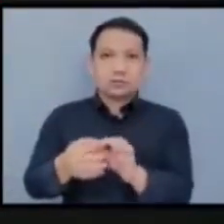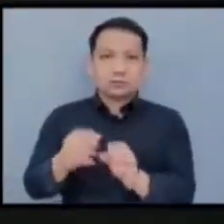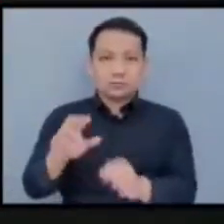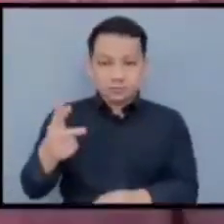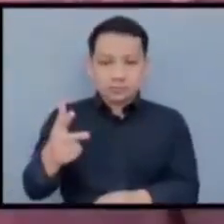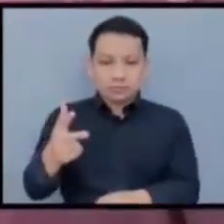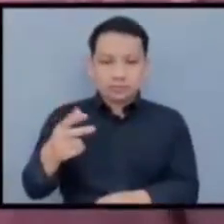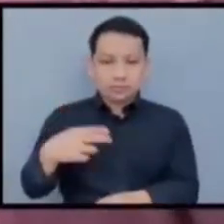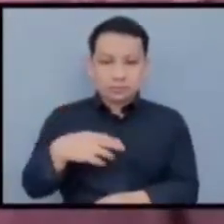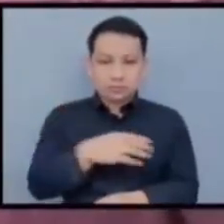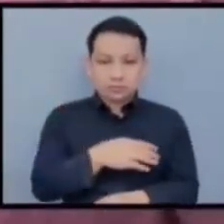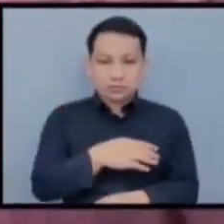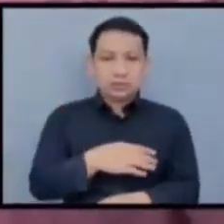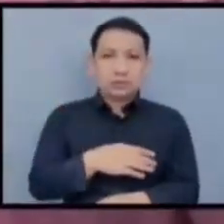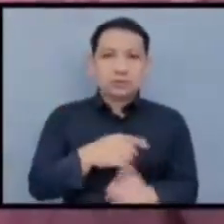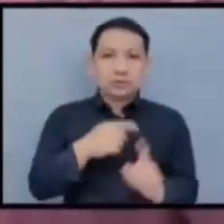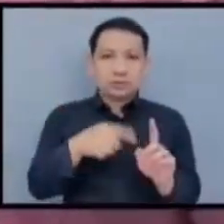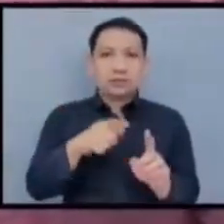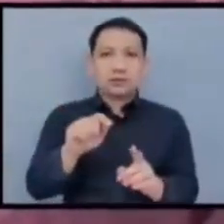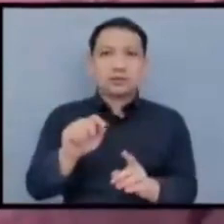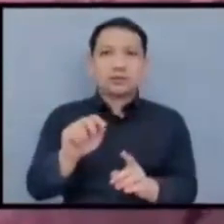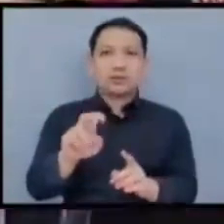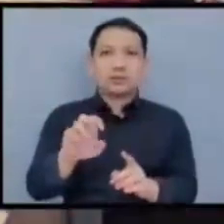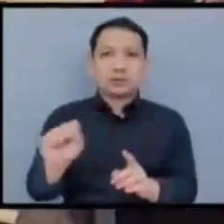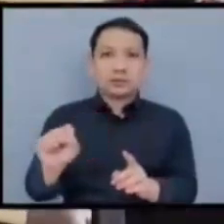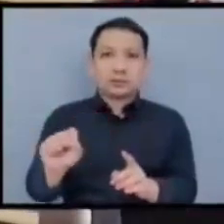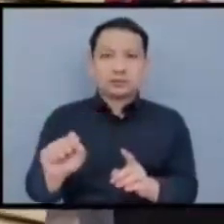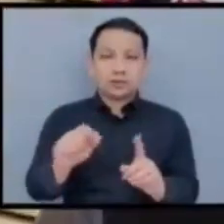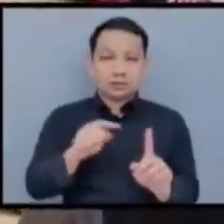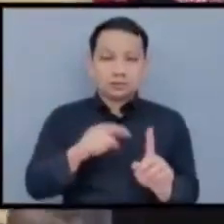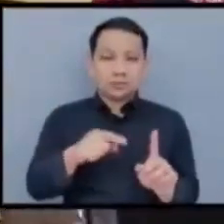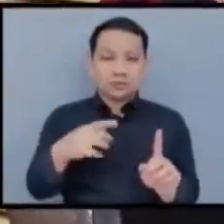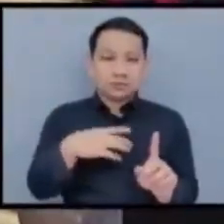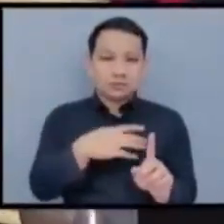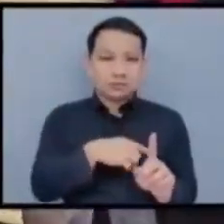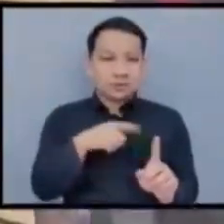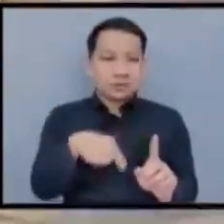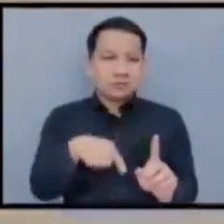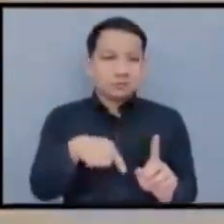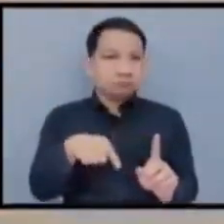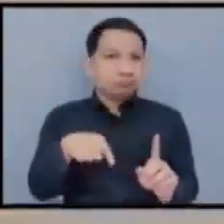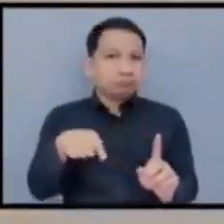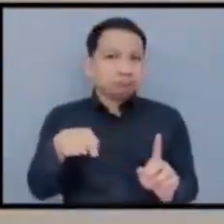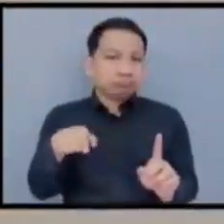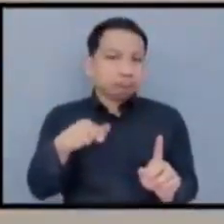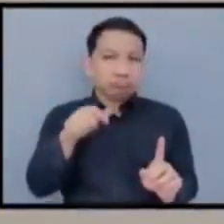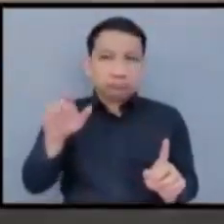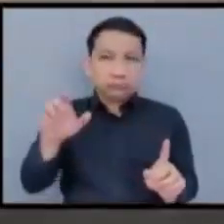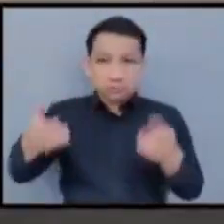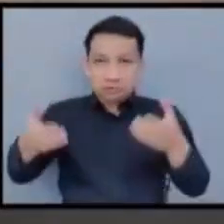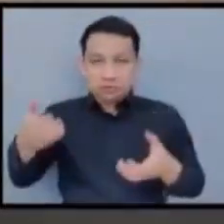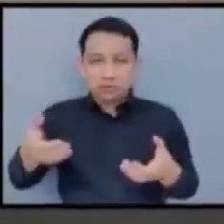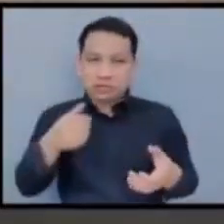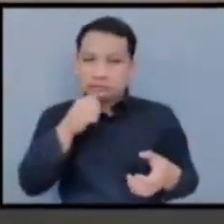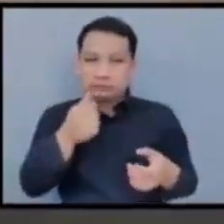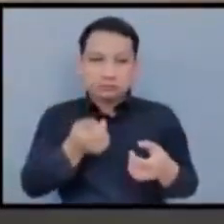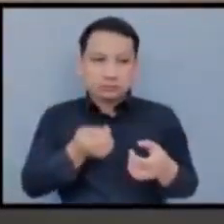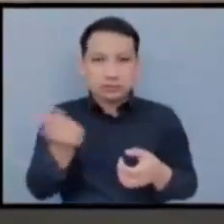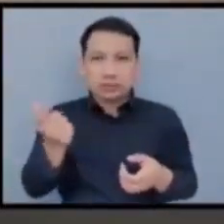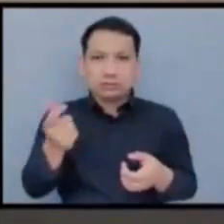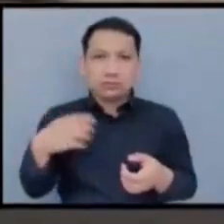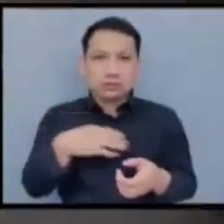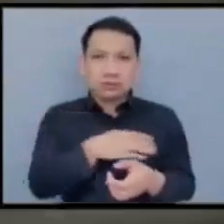Teves, umaasa pa rin ang kampo ng suspendidong kongresista na babawiin ito ng mababang kapulungan ng Kongreso sa lalong